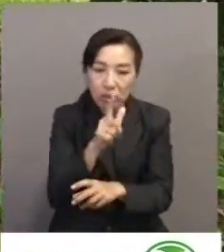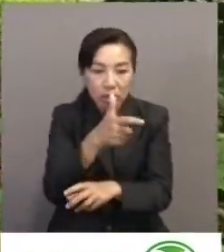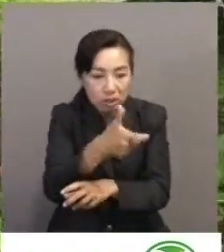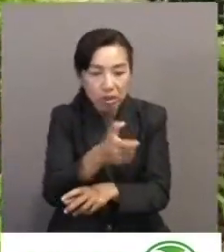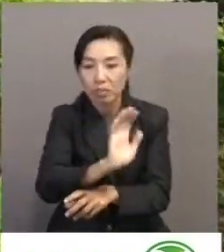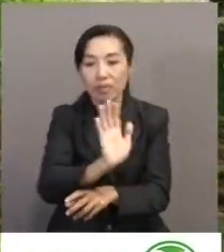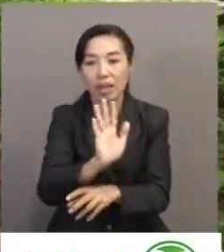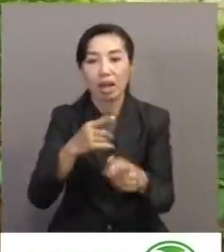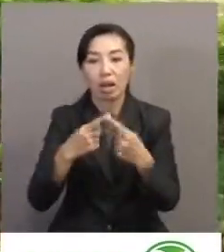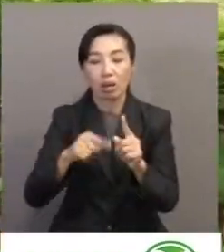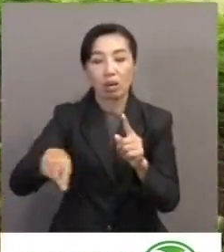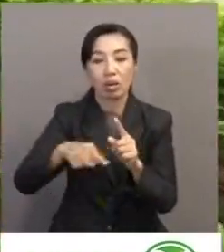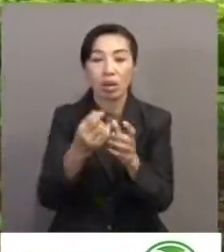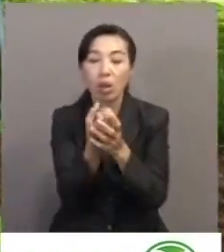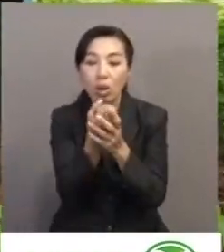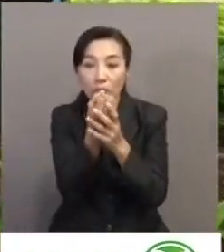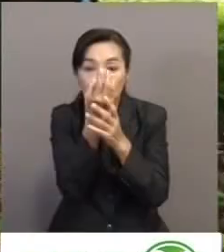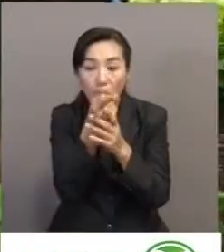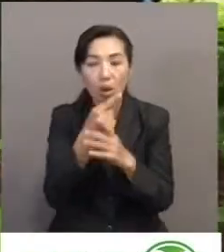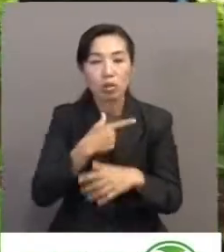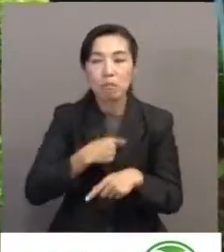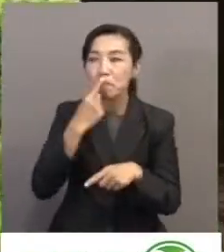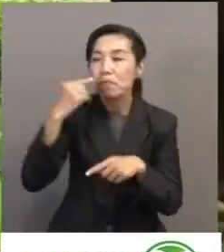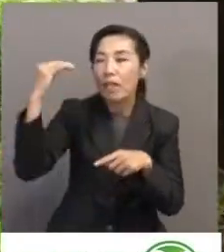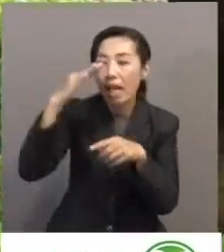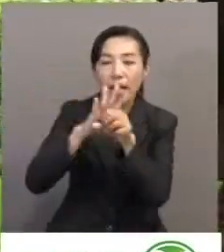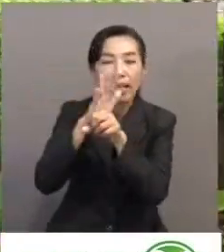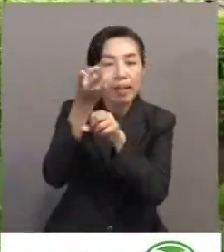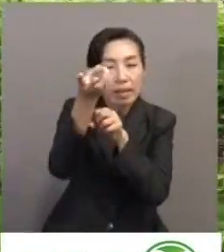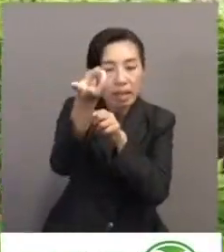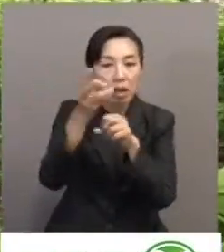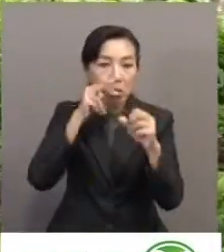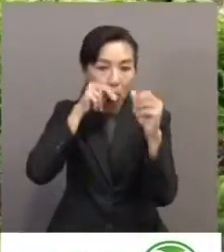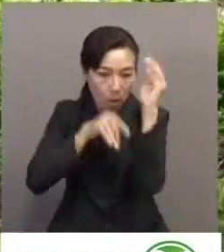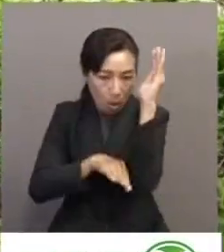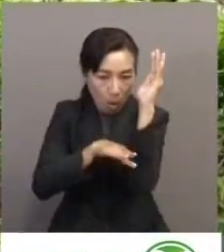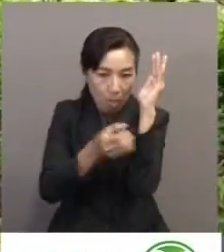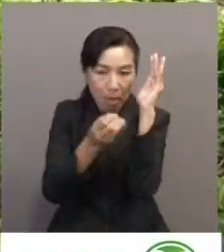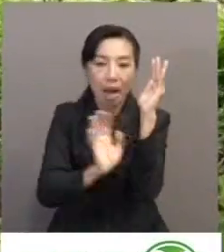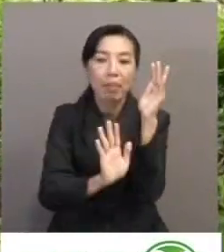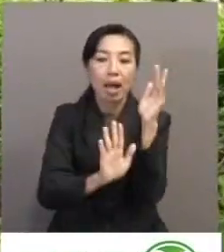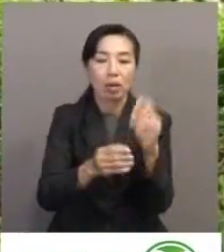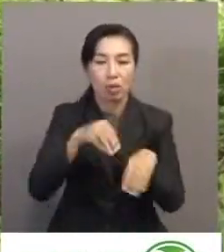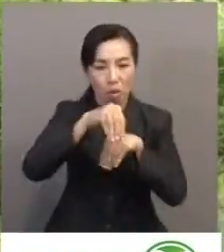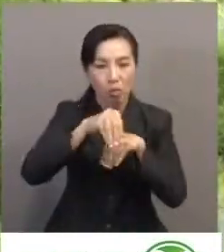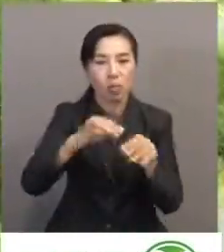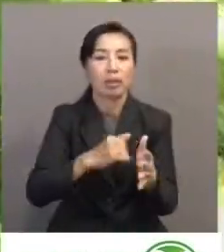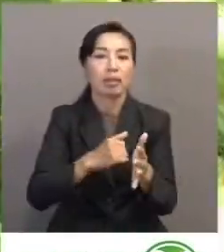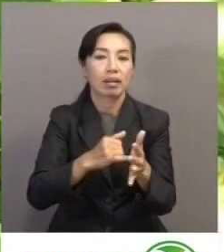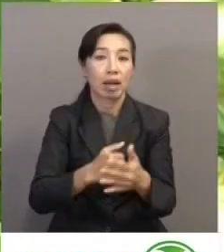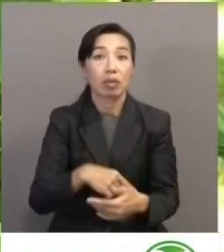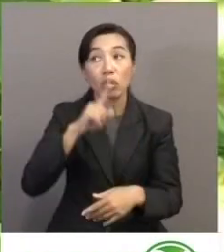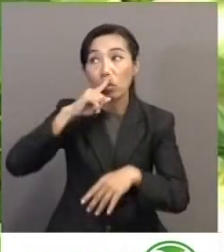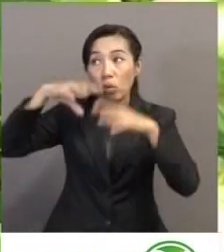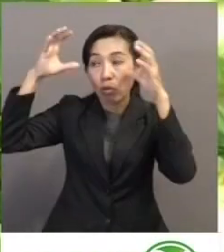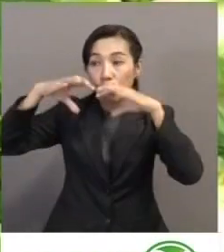เขาชอบร่มลำไรน้ำไม่ขังปลูกง่ายถ้าฝ